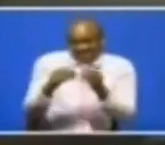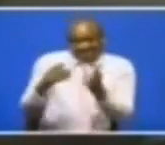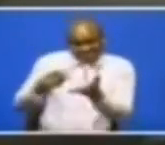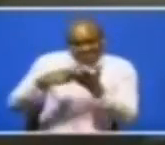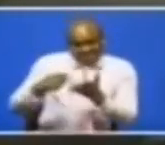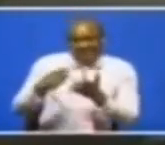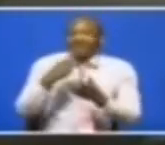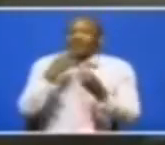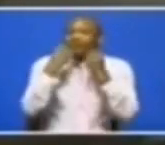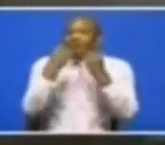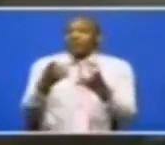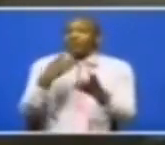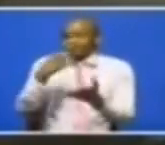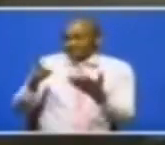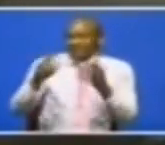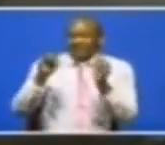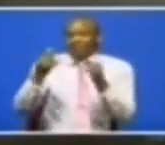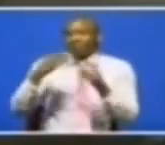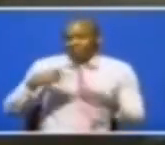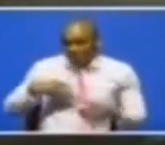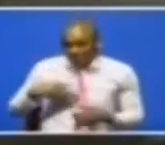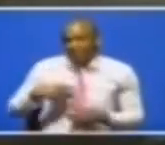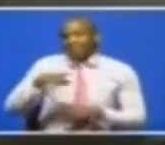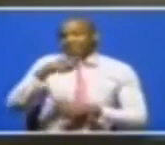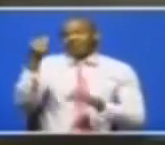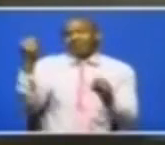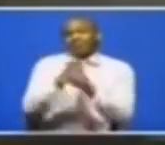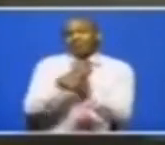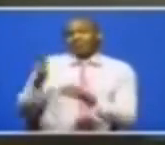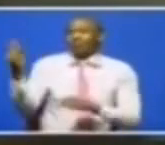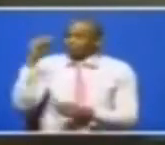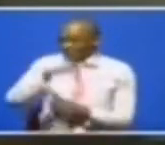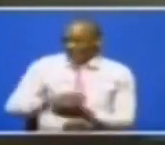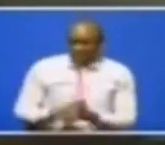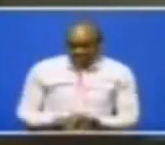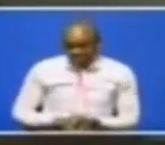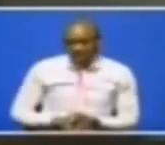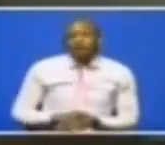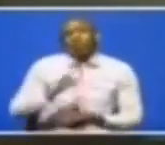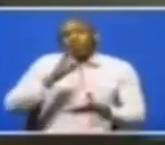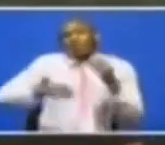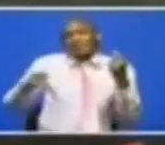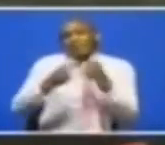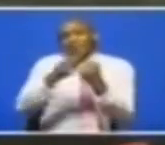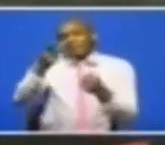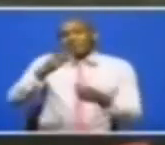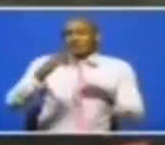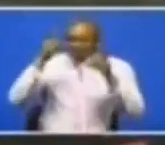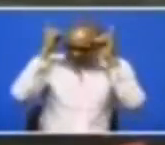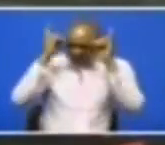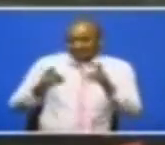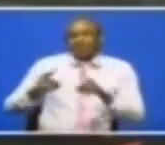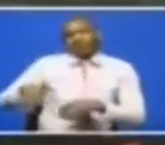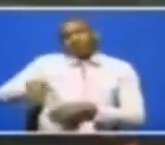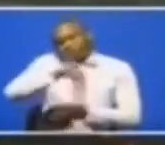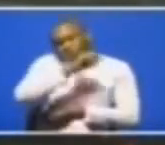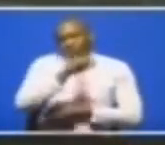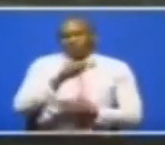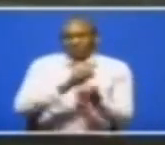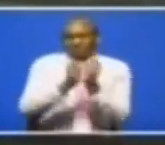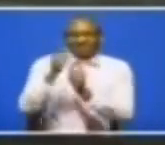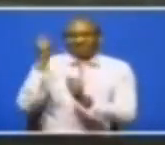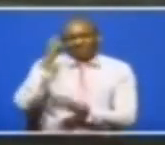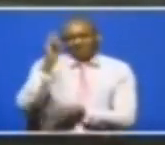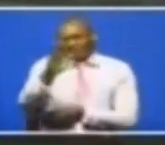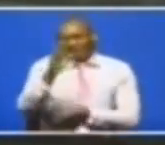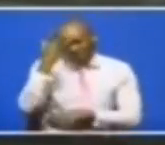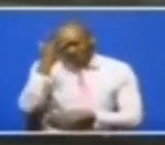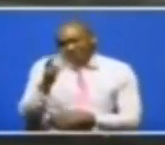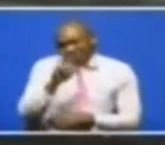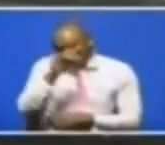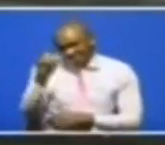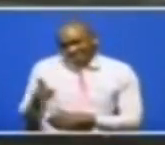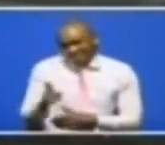walitoa taarifa kwa wanahabari na kusema kuwa hawatatokea wakati huo. Nini kilikufanya wewe uamue kufika pale?